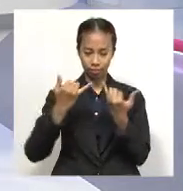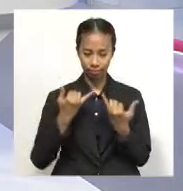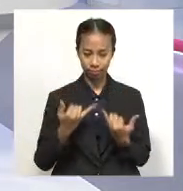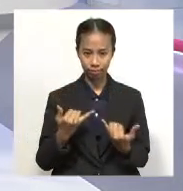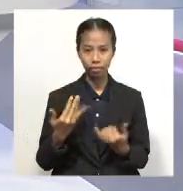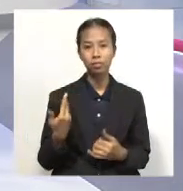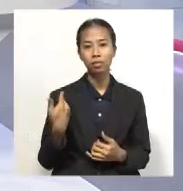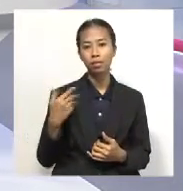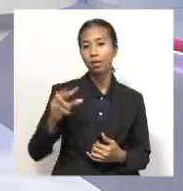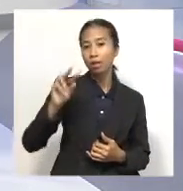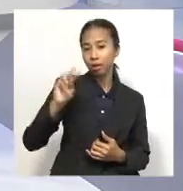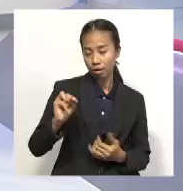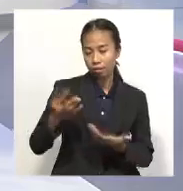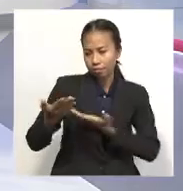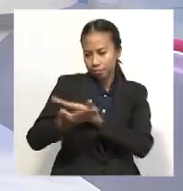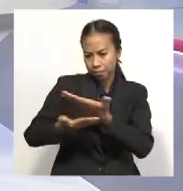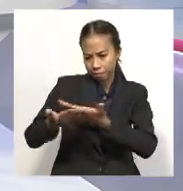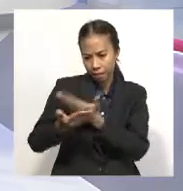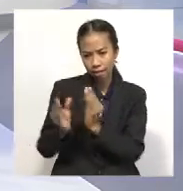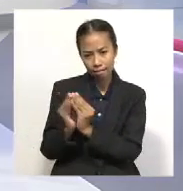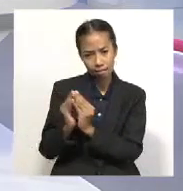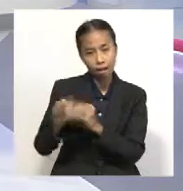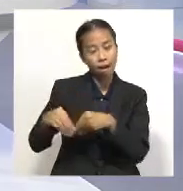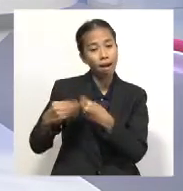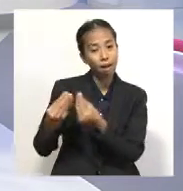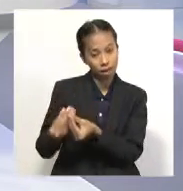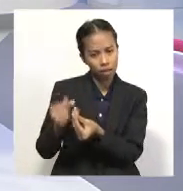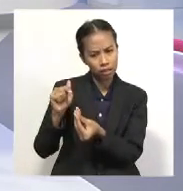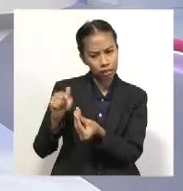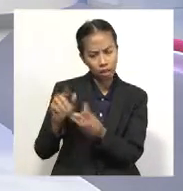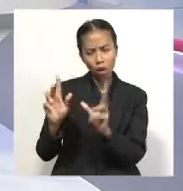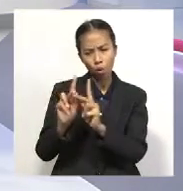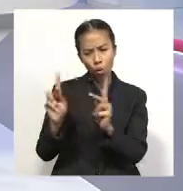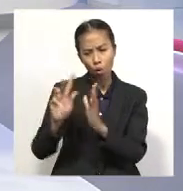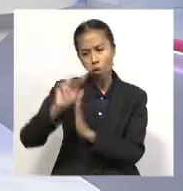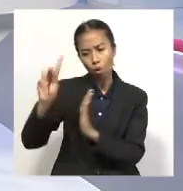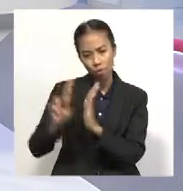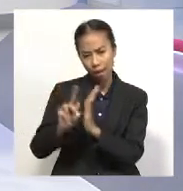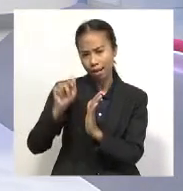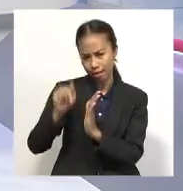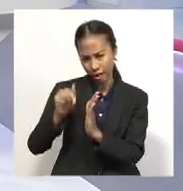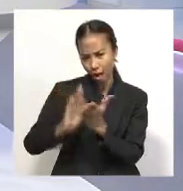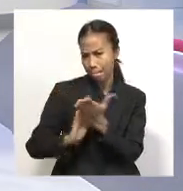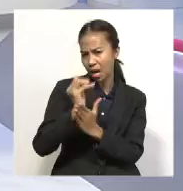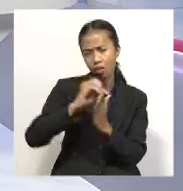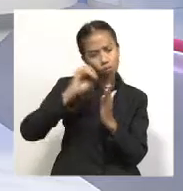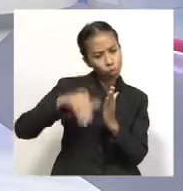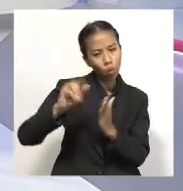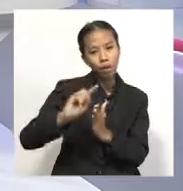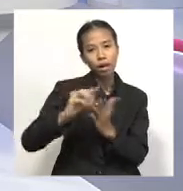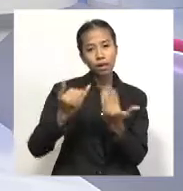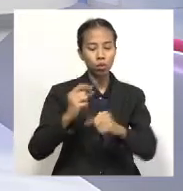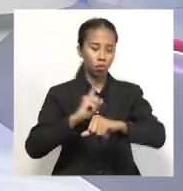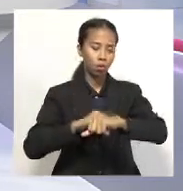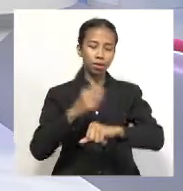ศาลรัฐธรรมนูญค่ะนัดพิจารณาลงมติแล้วว่าร่างกฎหมายดังกล่าวเนี่ยจะขัดต่อรัฐธรรมนูญหรือไม่ซึ่งก็จะเริ่มขึ้นในช่วงเว